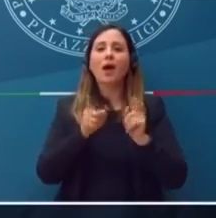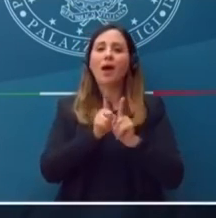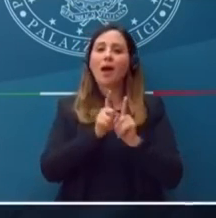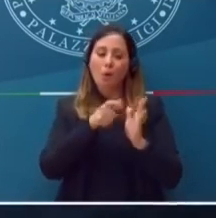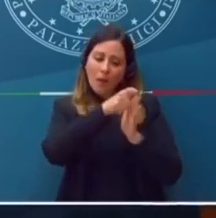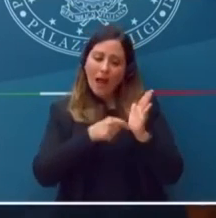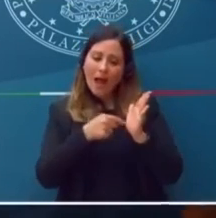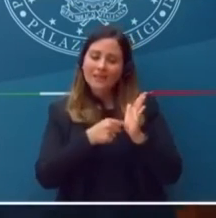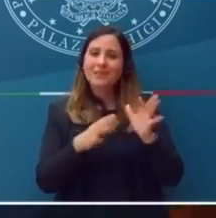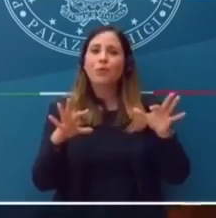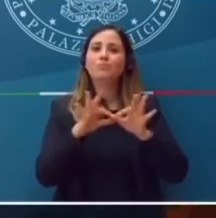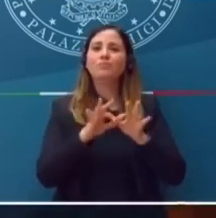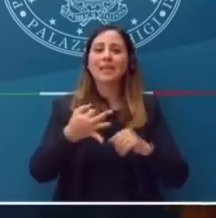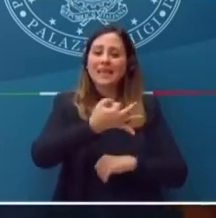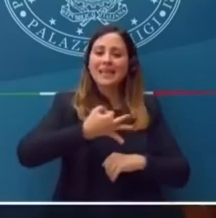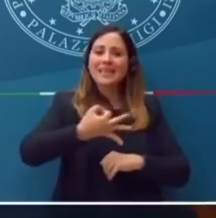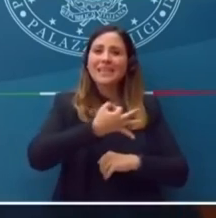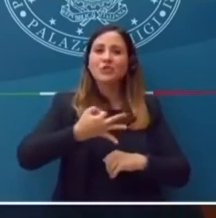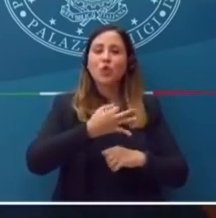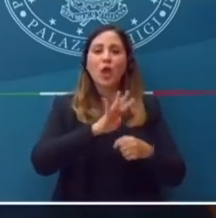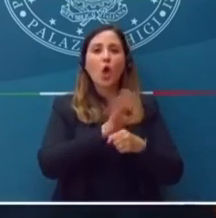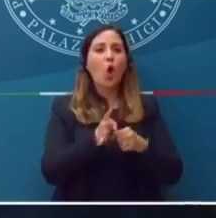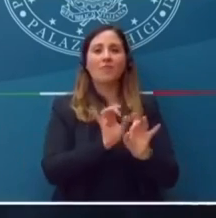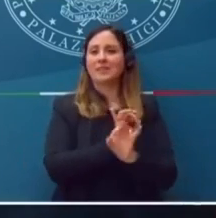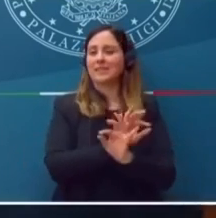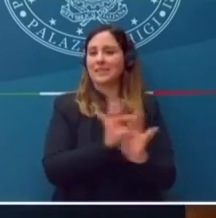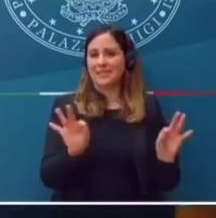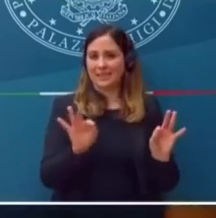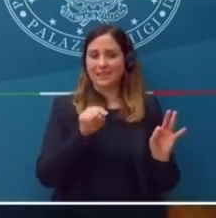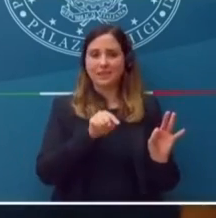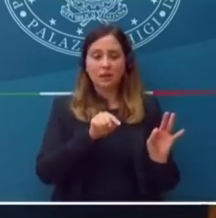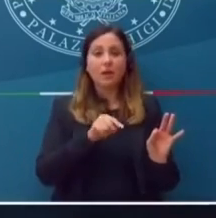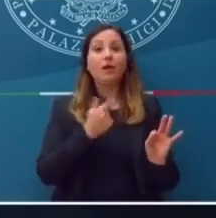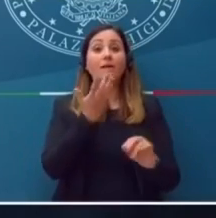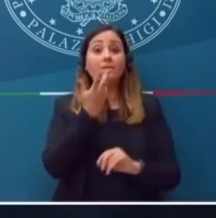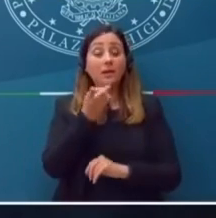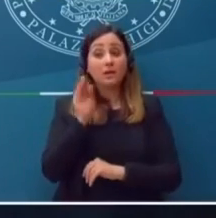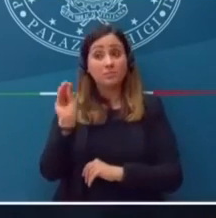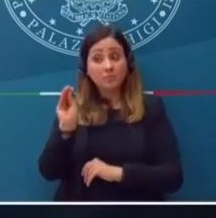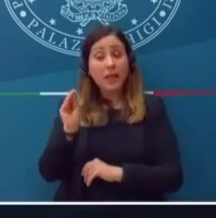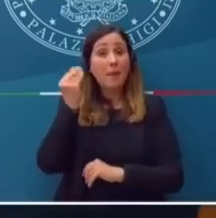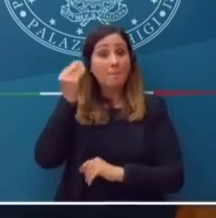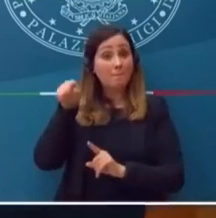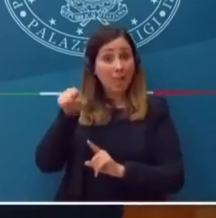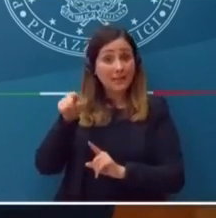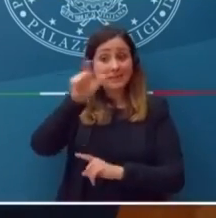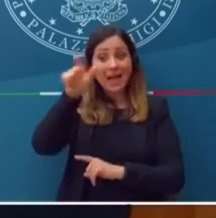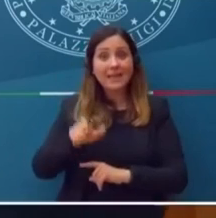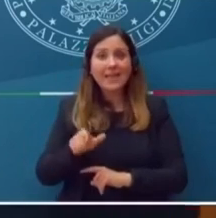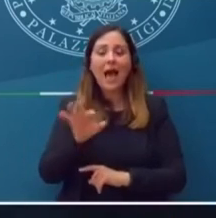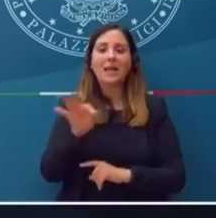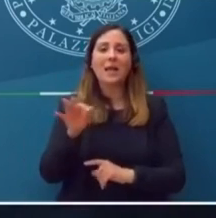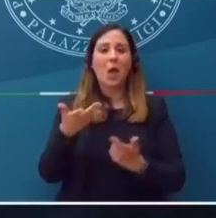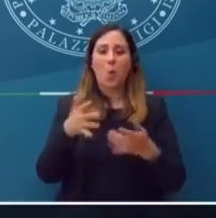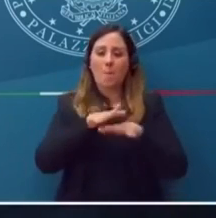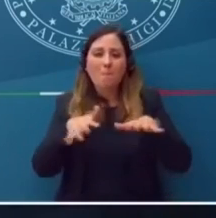hanno come riferimento il piano greco, se pensa che i paesi mediterranei possano avere comunque una collaborazione per far ripartire